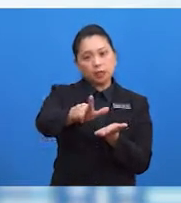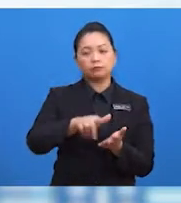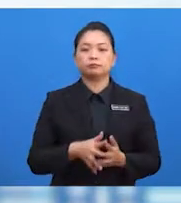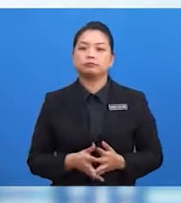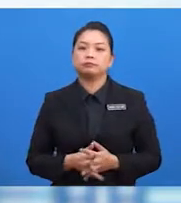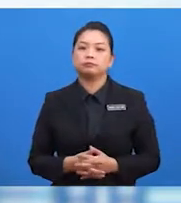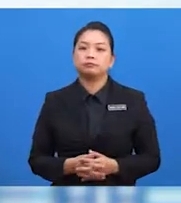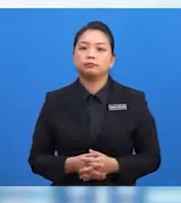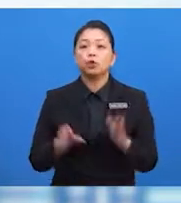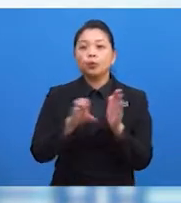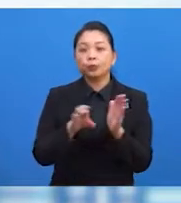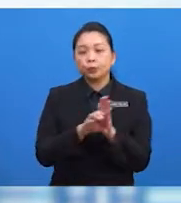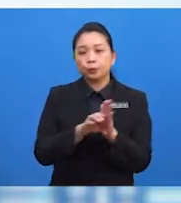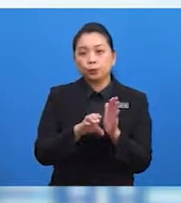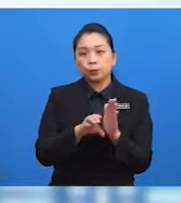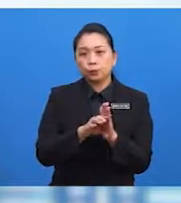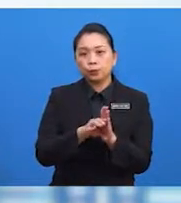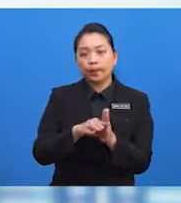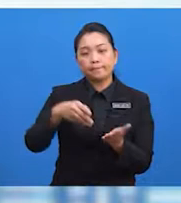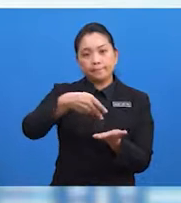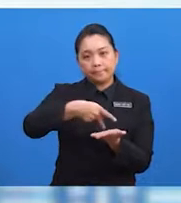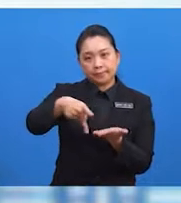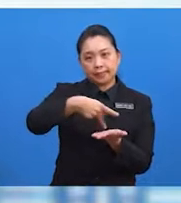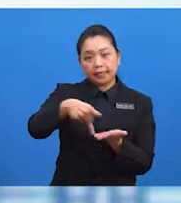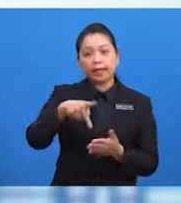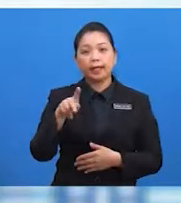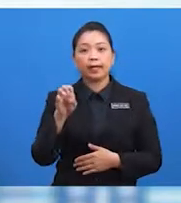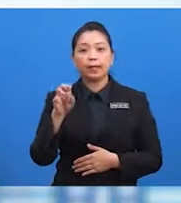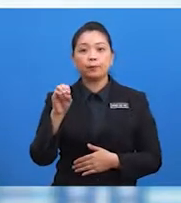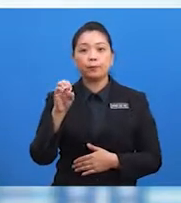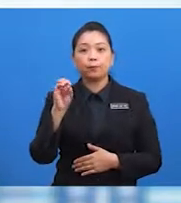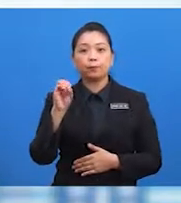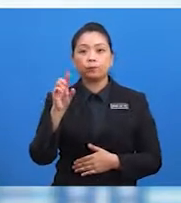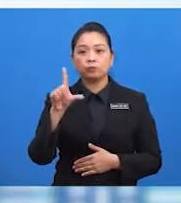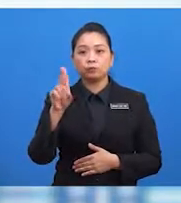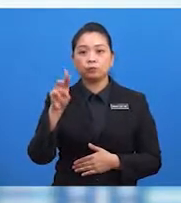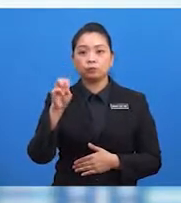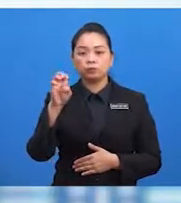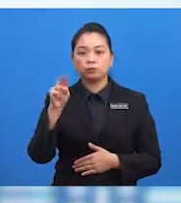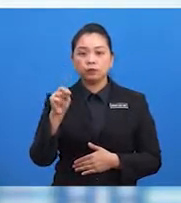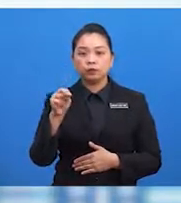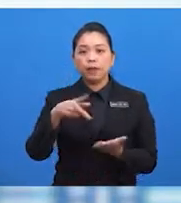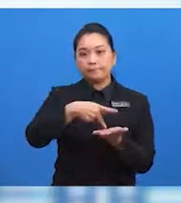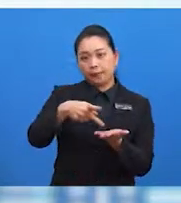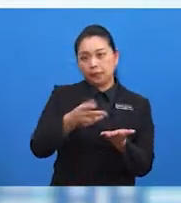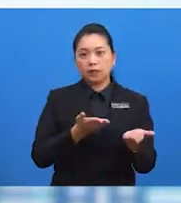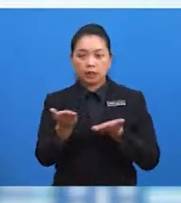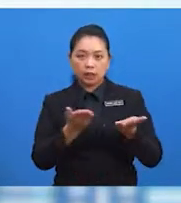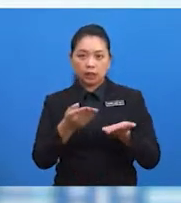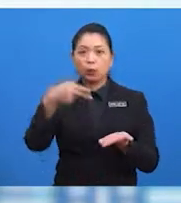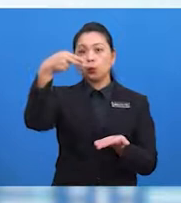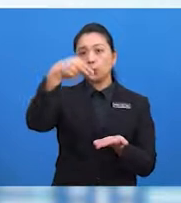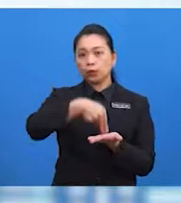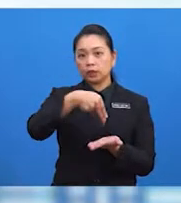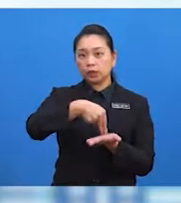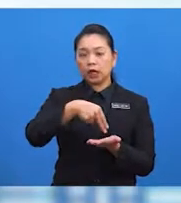Contoh perbelanjaan mengurus termasuklah bayaran emolumen, bayaran khidmat hutang, pencen dan